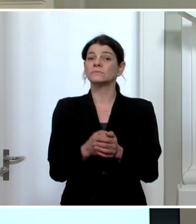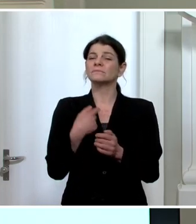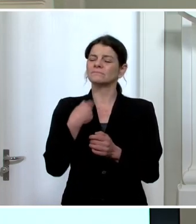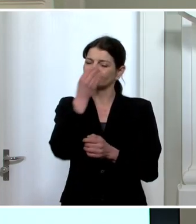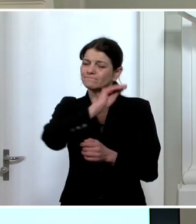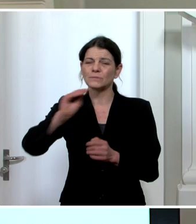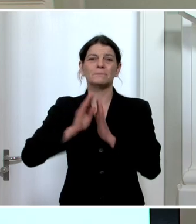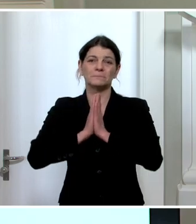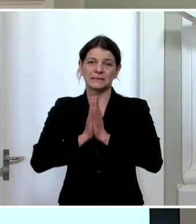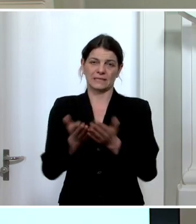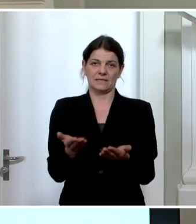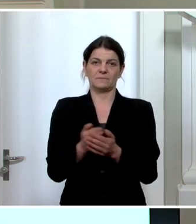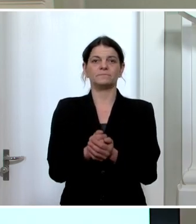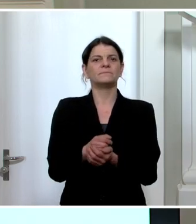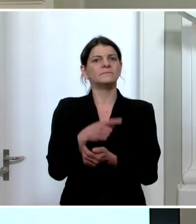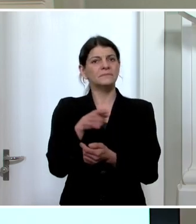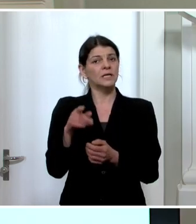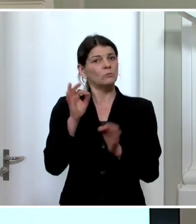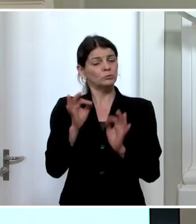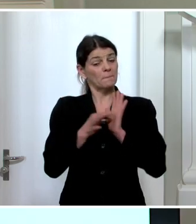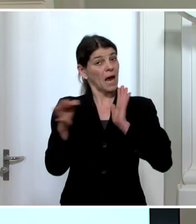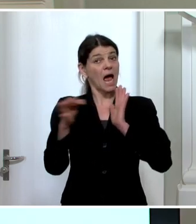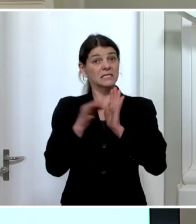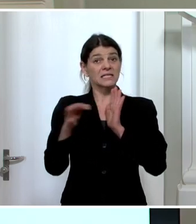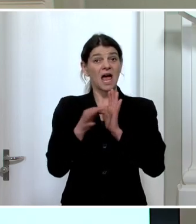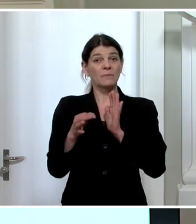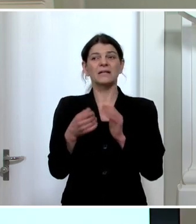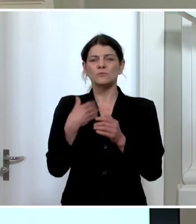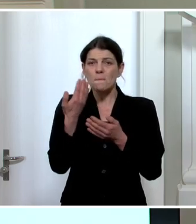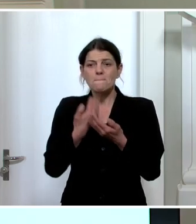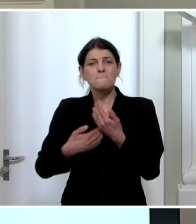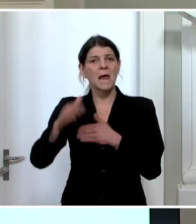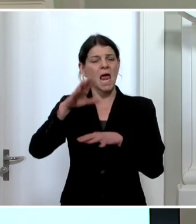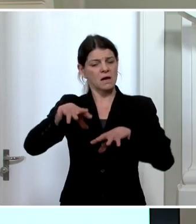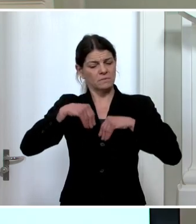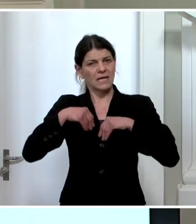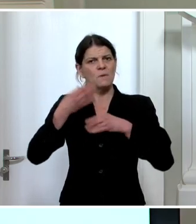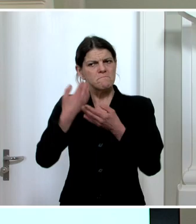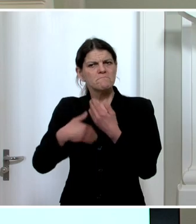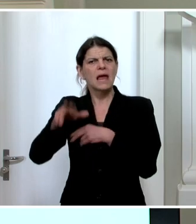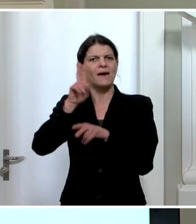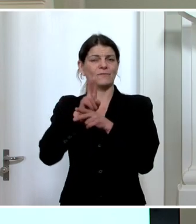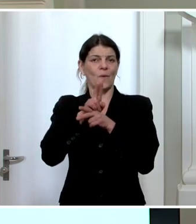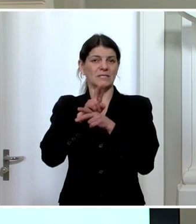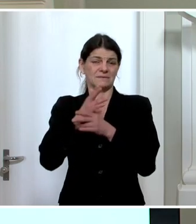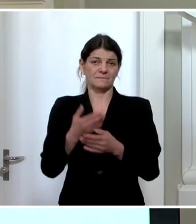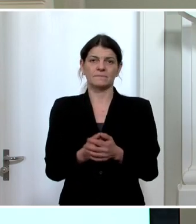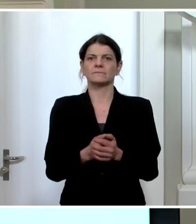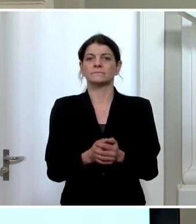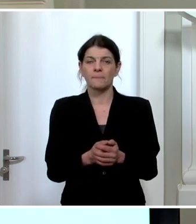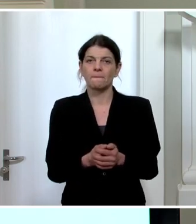Bitte, dass wir mit gewissen Maßnahmen noch achtsamer umgehen sollten.